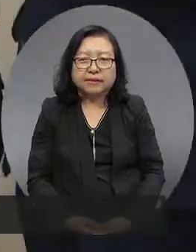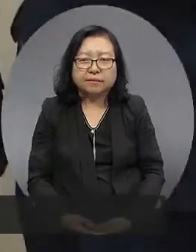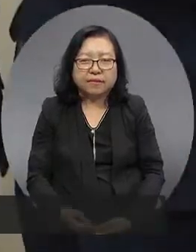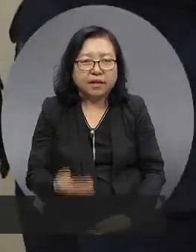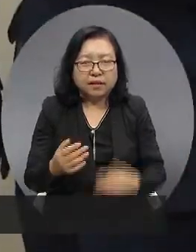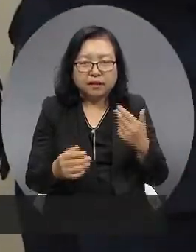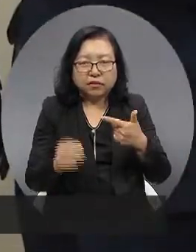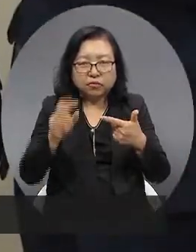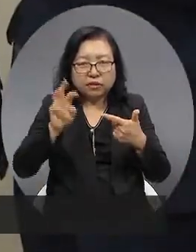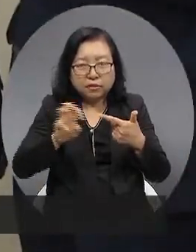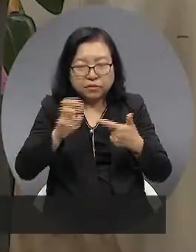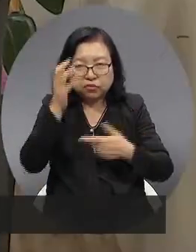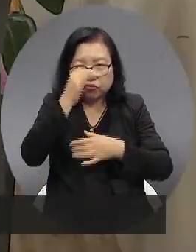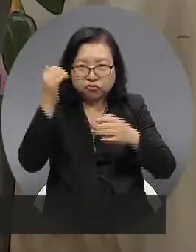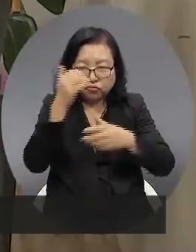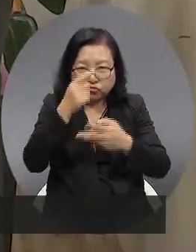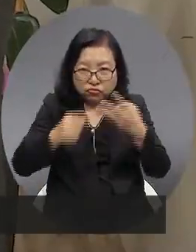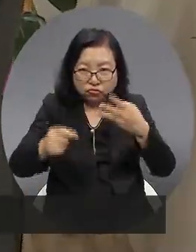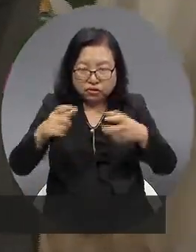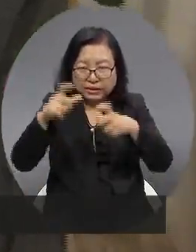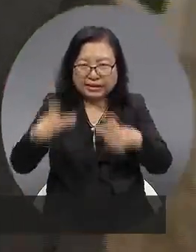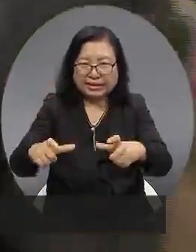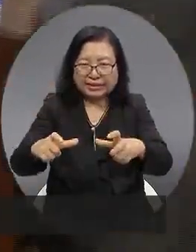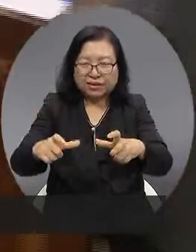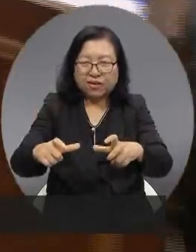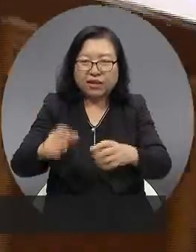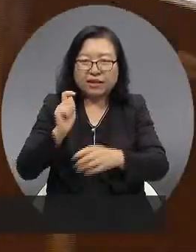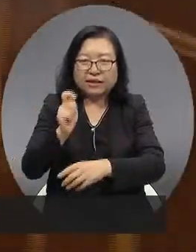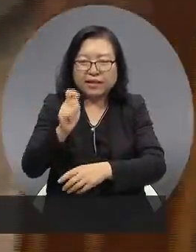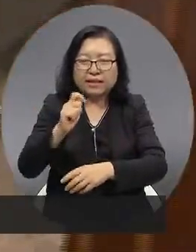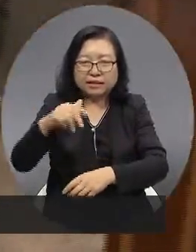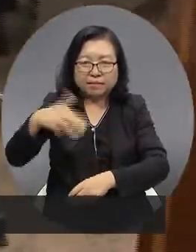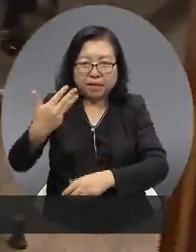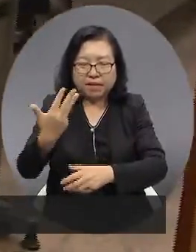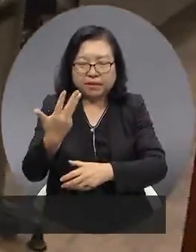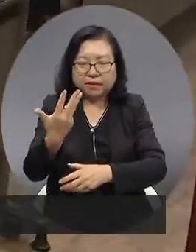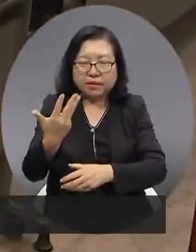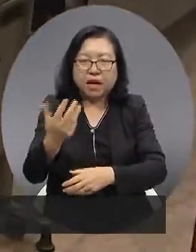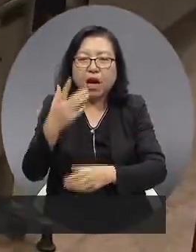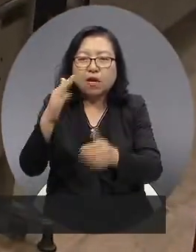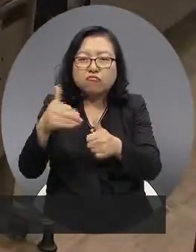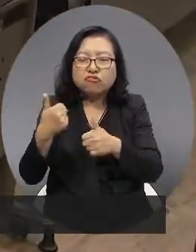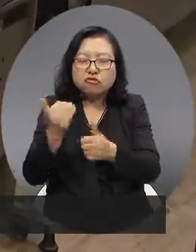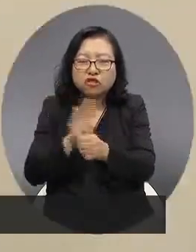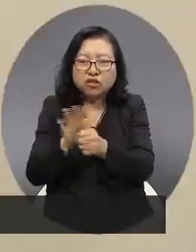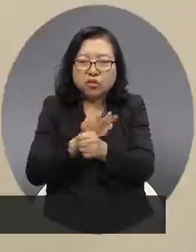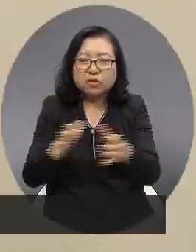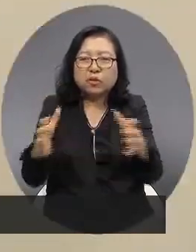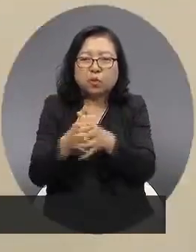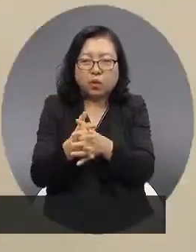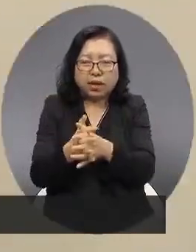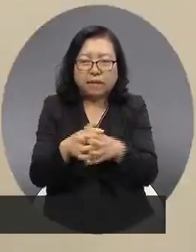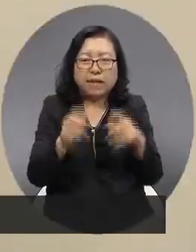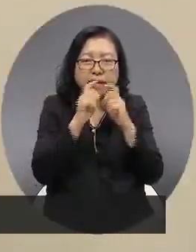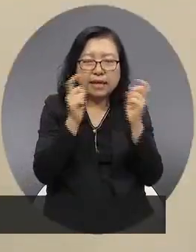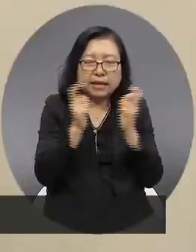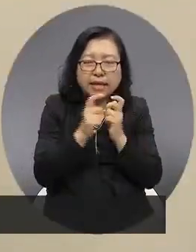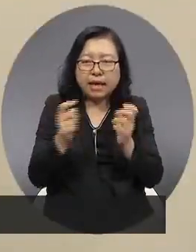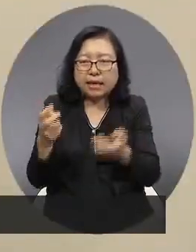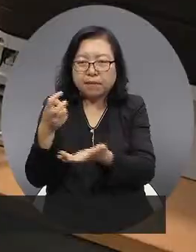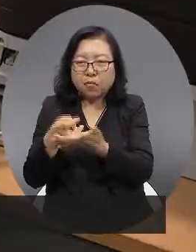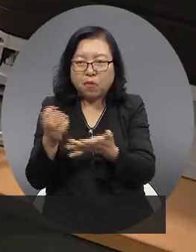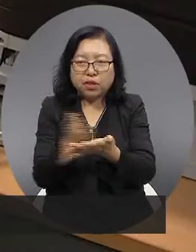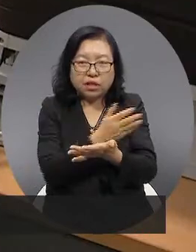지난달 30일 충주 지역 택시 800여 대가 호출 서비스를 하나로 뭉쳤습니다. 개인과 법인으로 나뉘었던 택시 호출